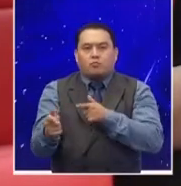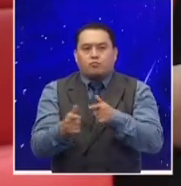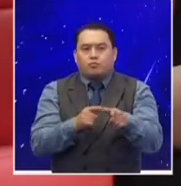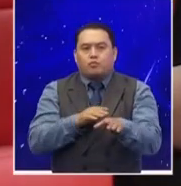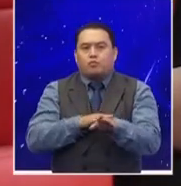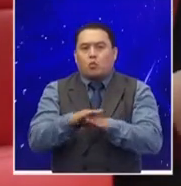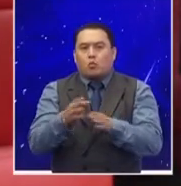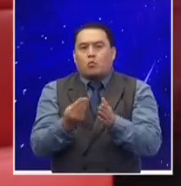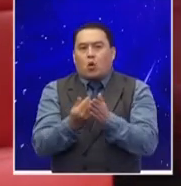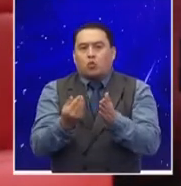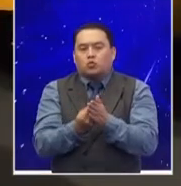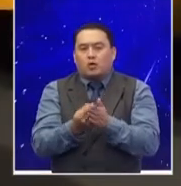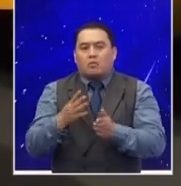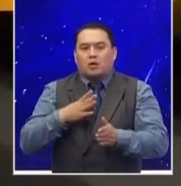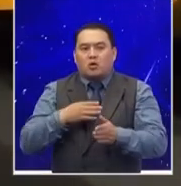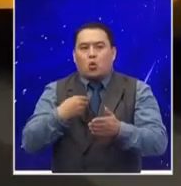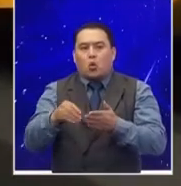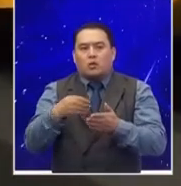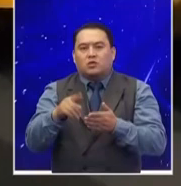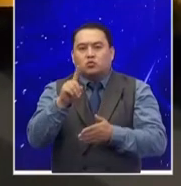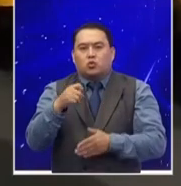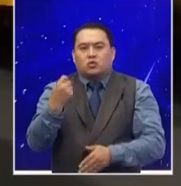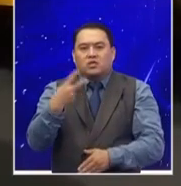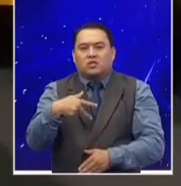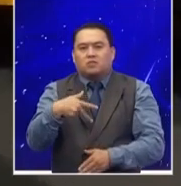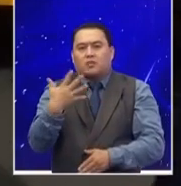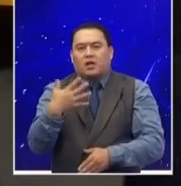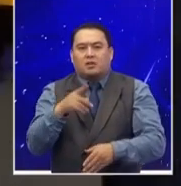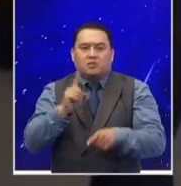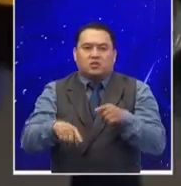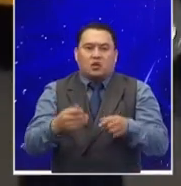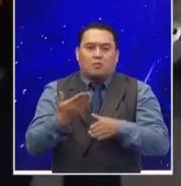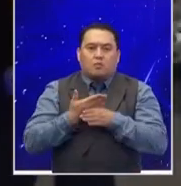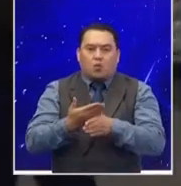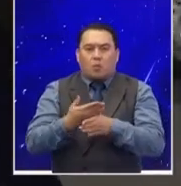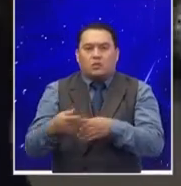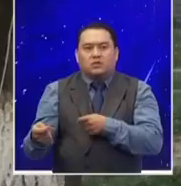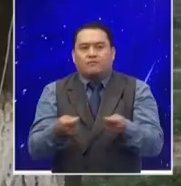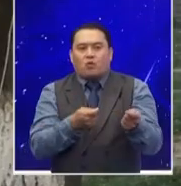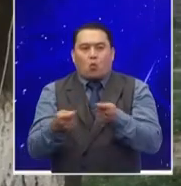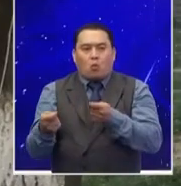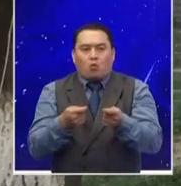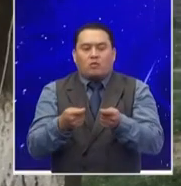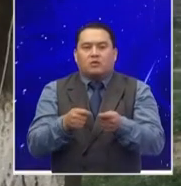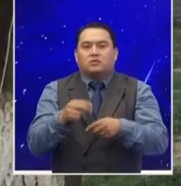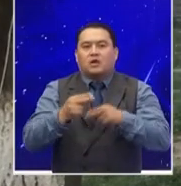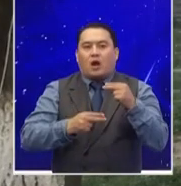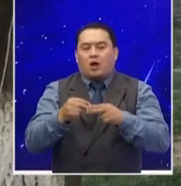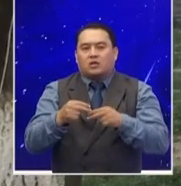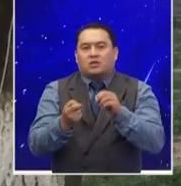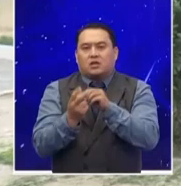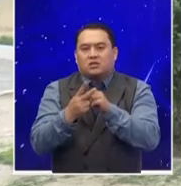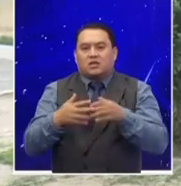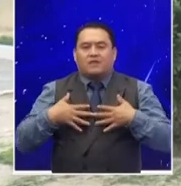На выделенные бюджетные средства уже приобретено 135 новых машин скорой помощи, 12 передвижных медкомплексов, ведется строительство